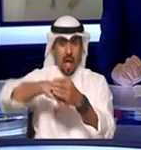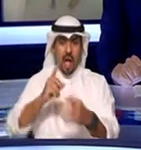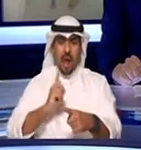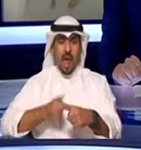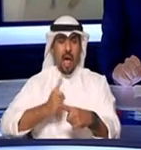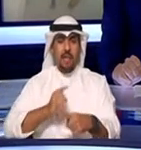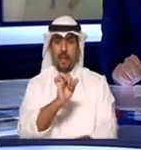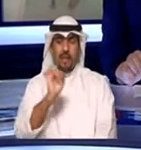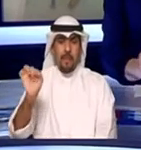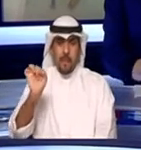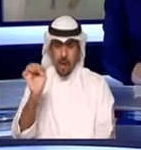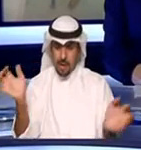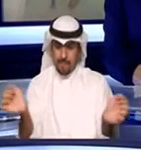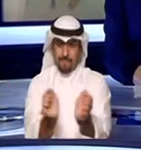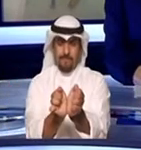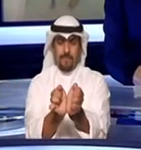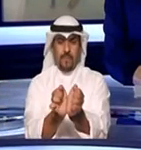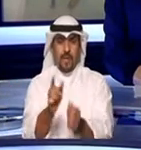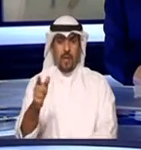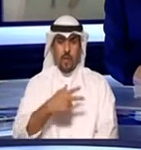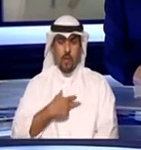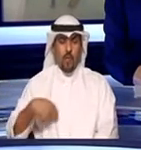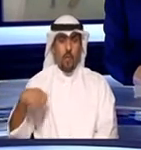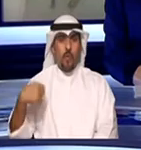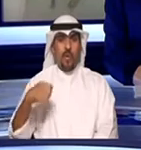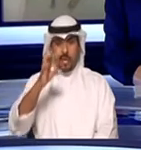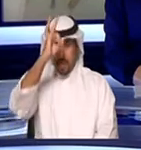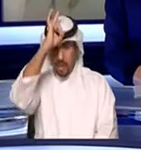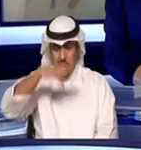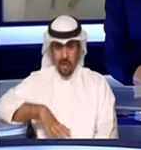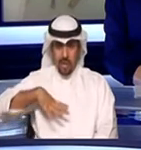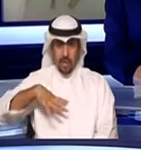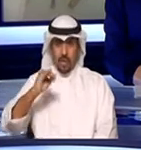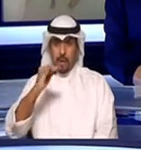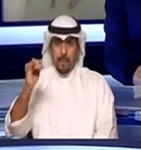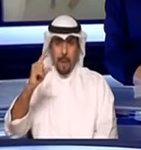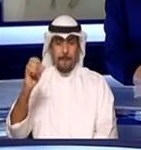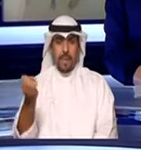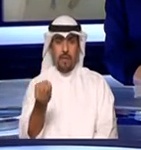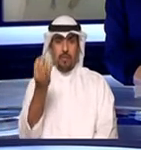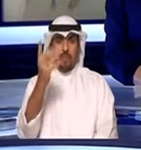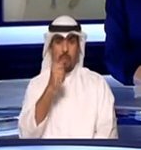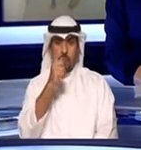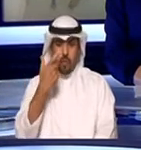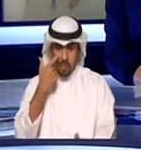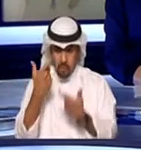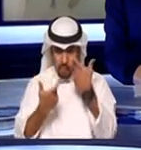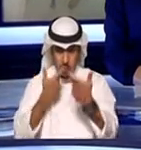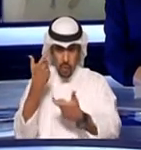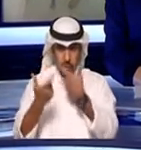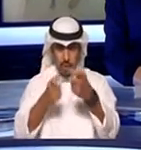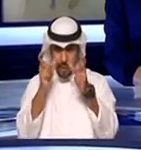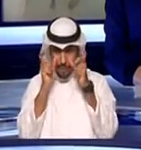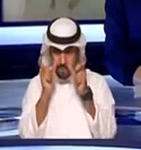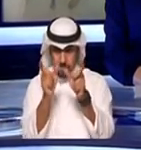رئيس مجلس الوزراء وزير الداخليه الشيخ محمد خالد الحمد الصباح اكد خلال اشرافه على احراز هذه الضبطيه